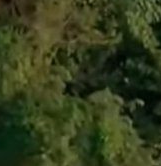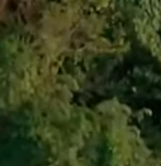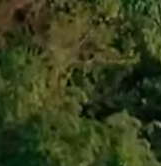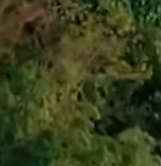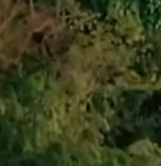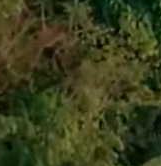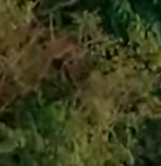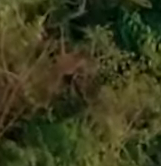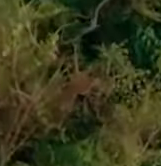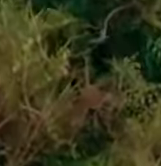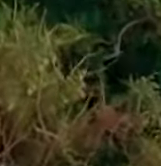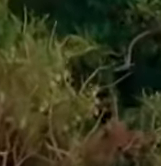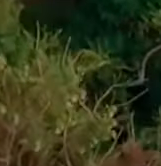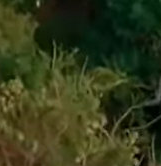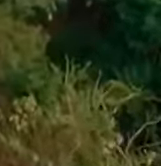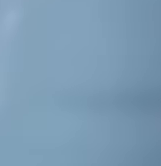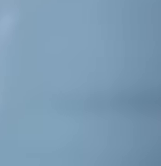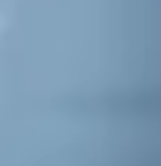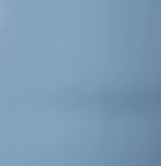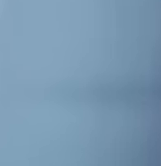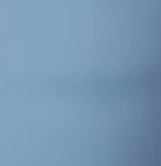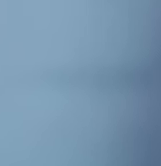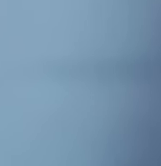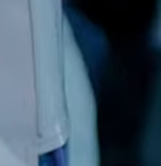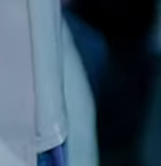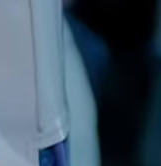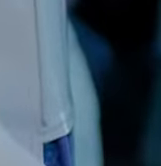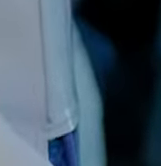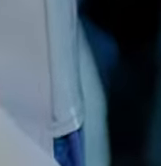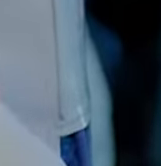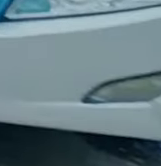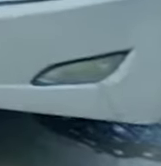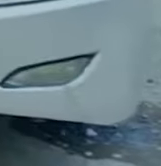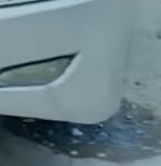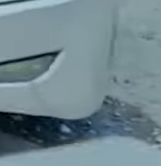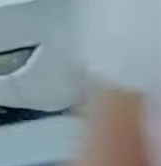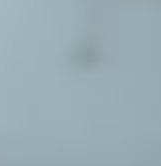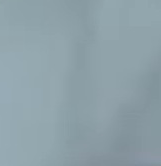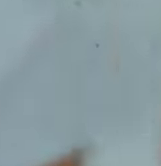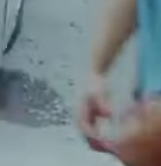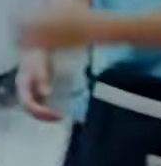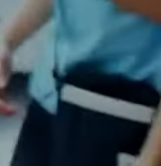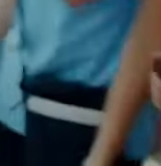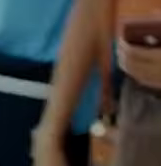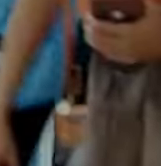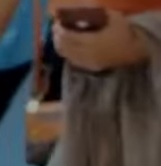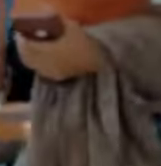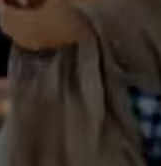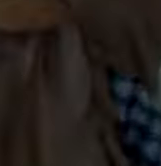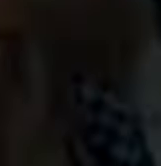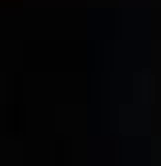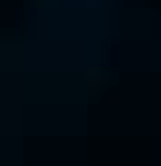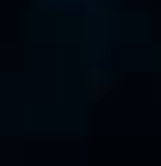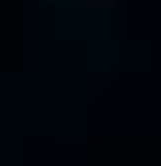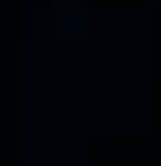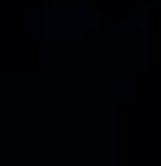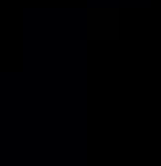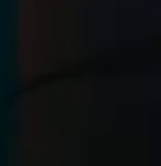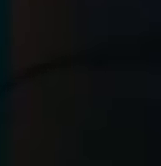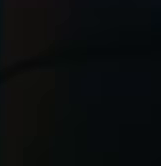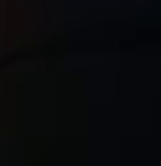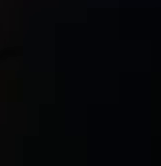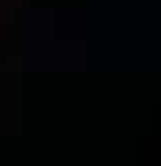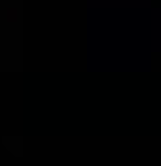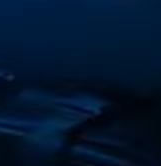Love is an act of bravery. Nagpapakatapang ka, nabuksan rin ang puso mo para sa iba. What if you